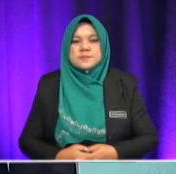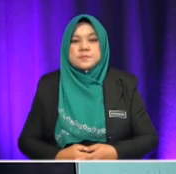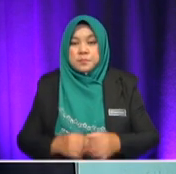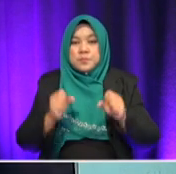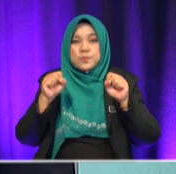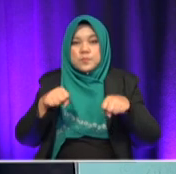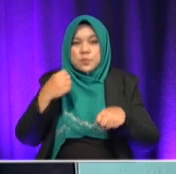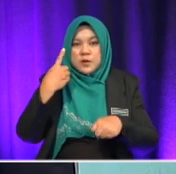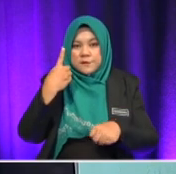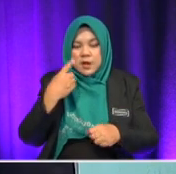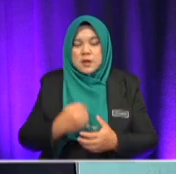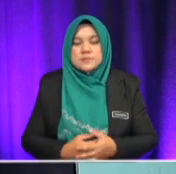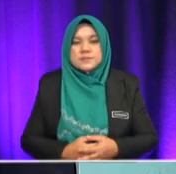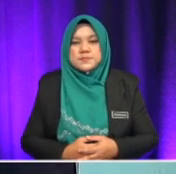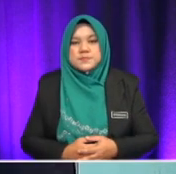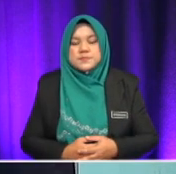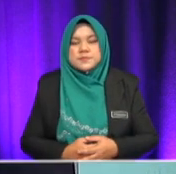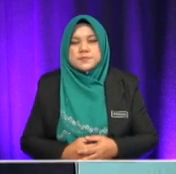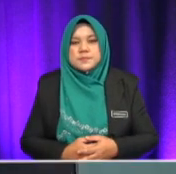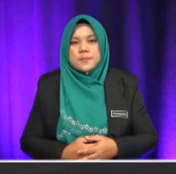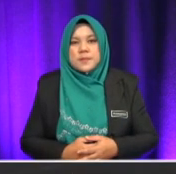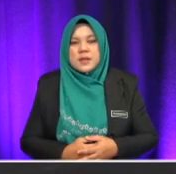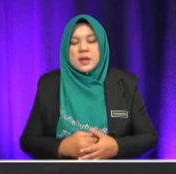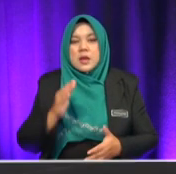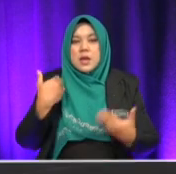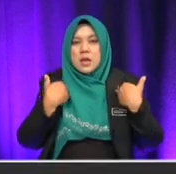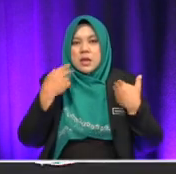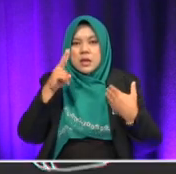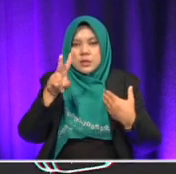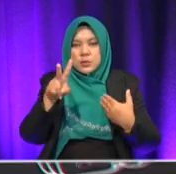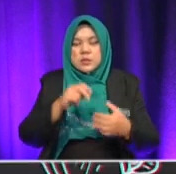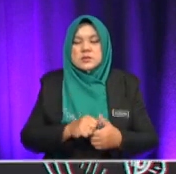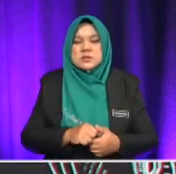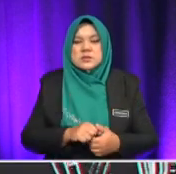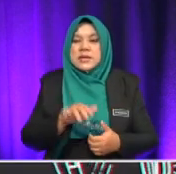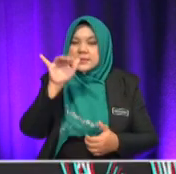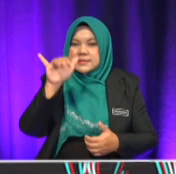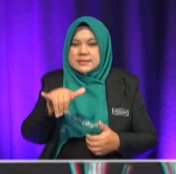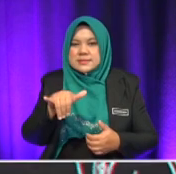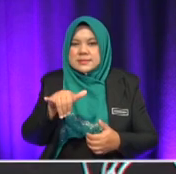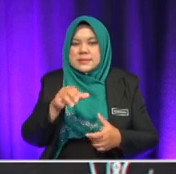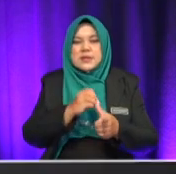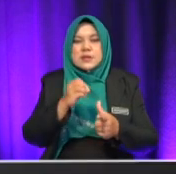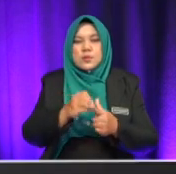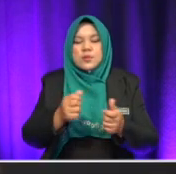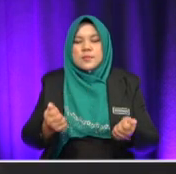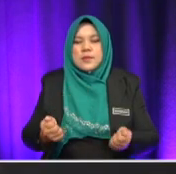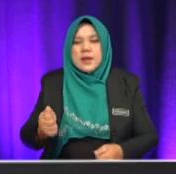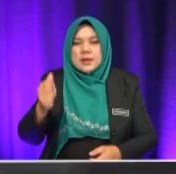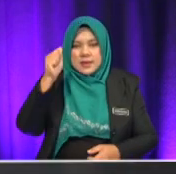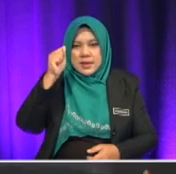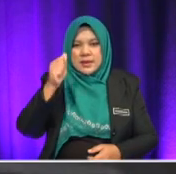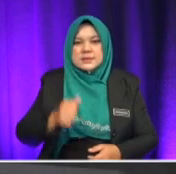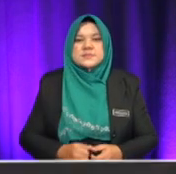atau tidak Oke Paham tidak Oke jadi ada dua kaidah berisik Iya boleh juga angka oke oke